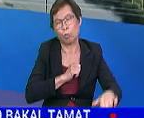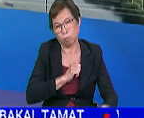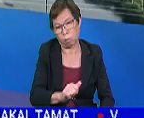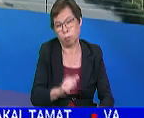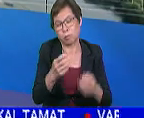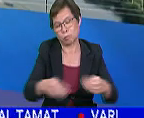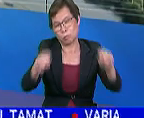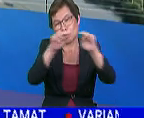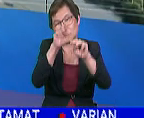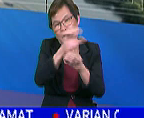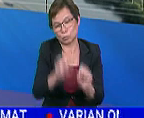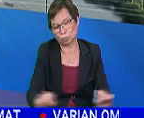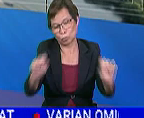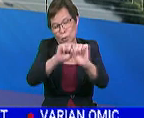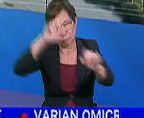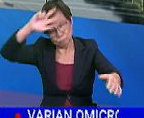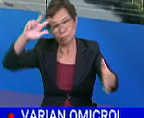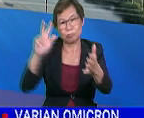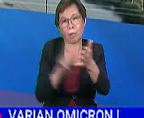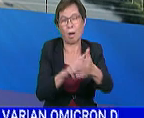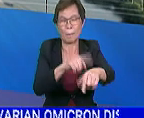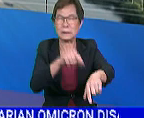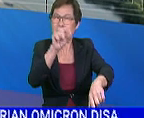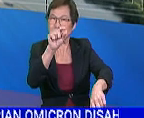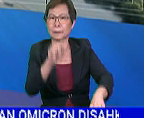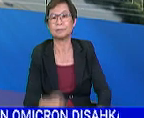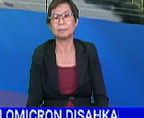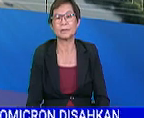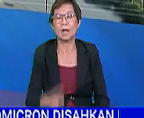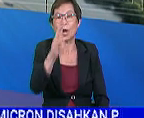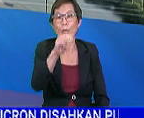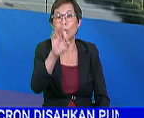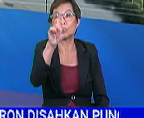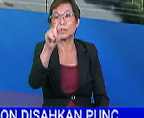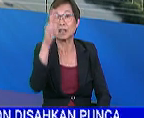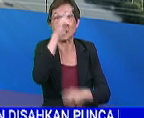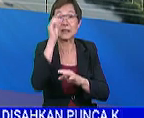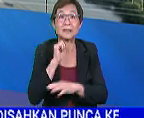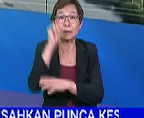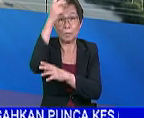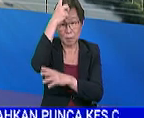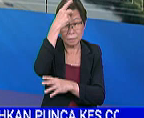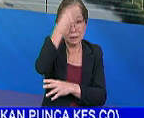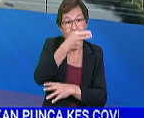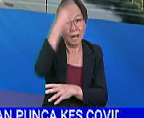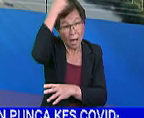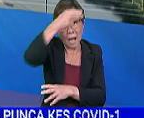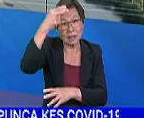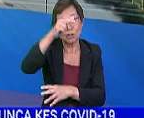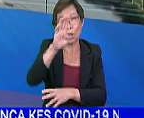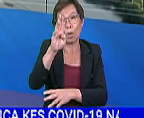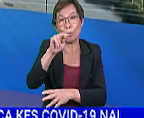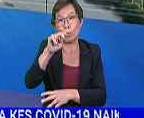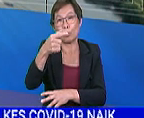di masjid dan Surau akan diputuskan dalam masa terdekat ini Mufti kerajaan negeri Sabah Datuk Haji bungsu Aziz Haji